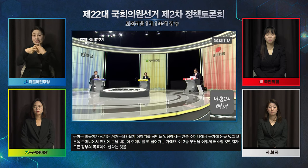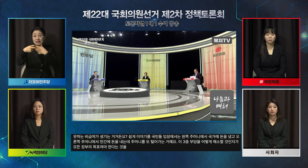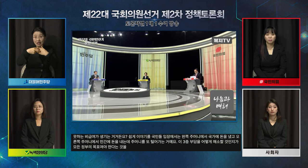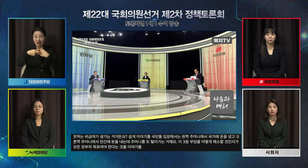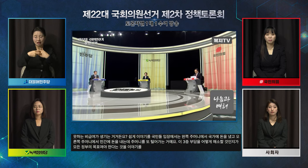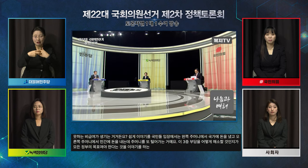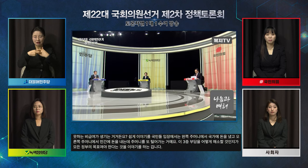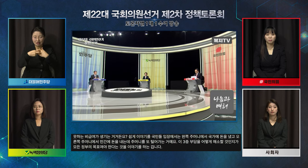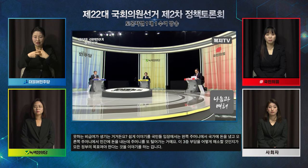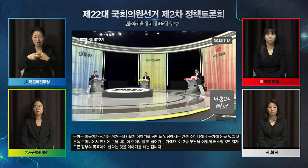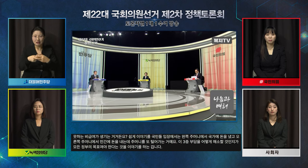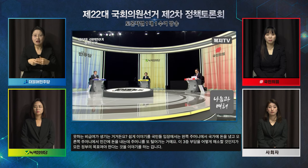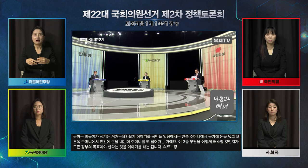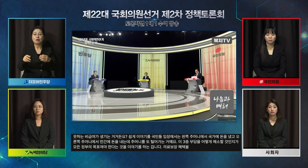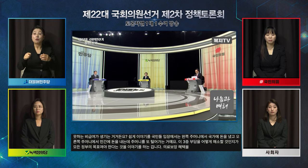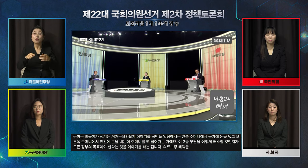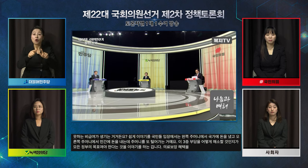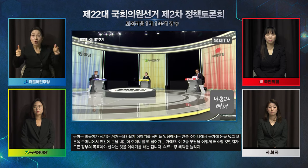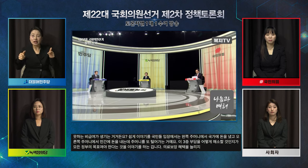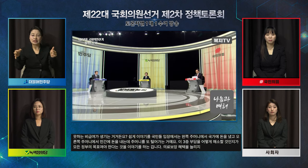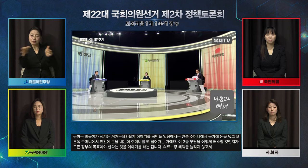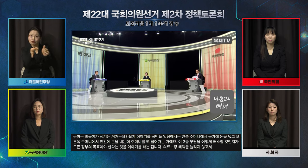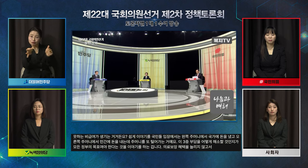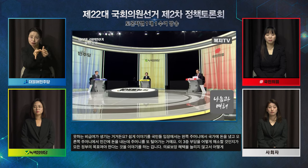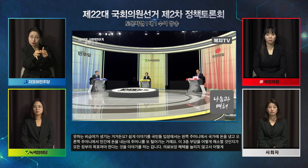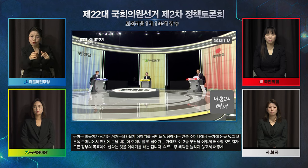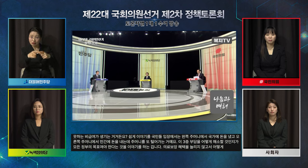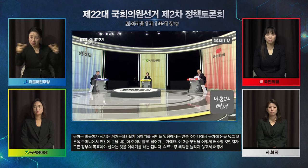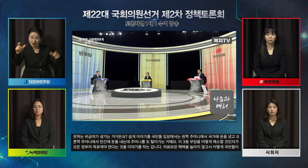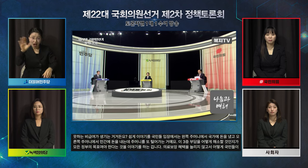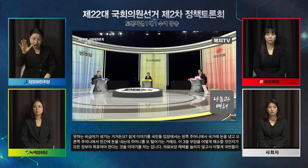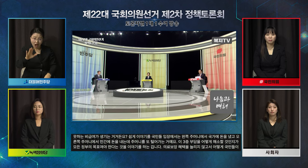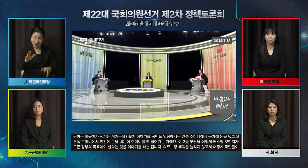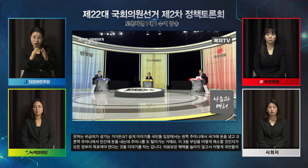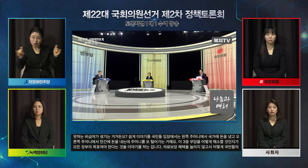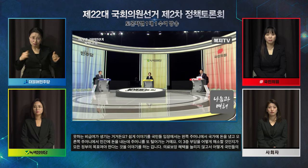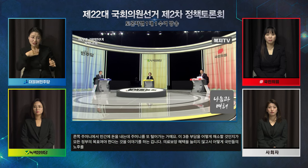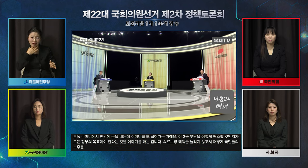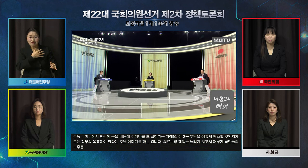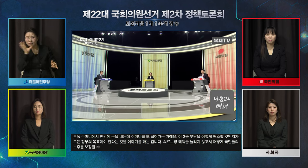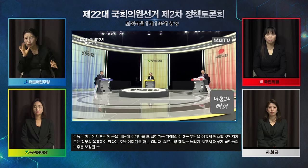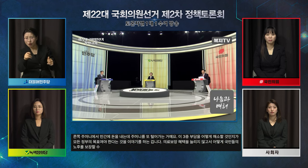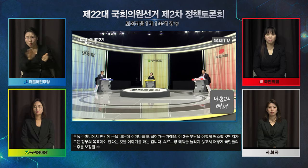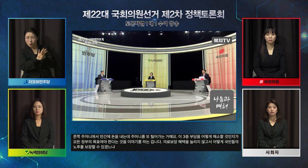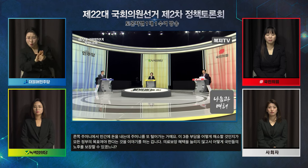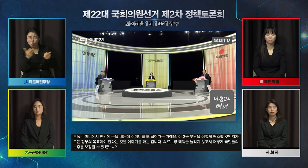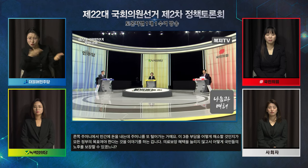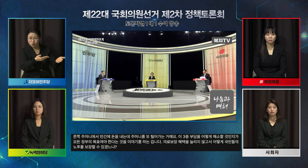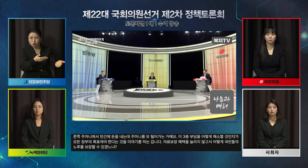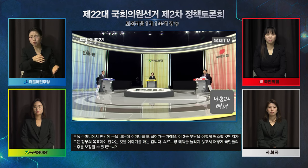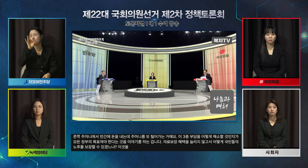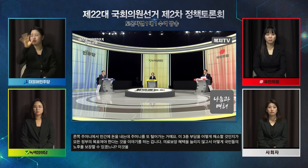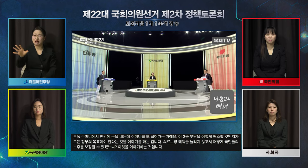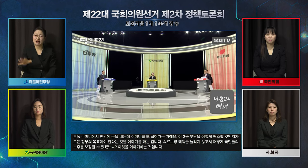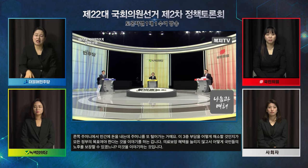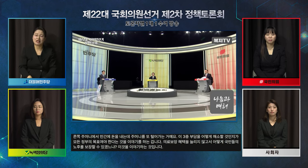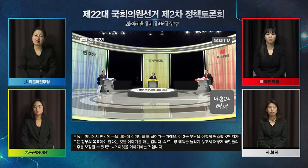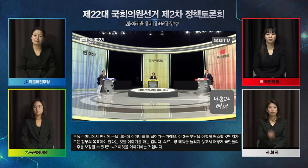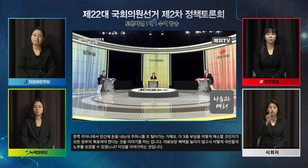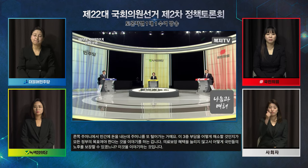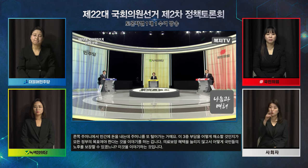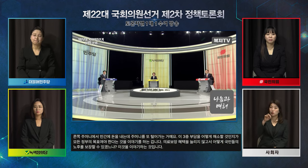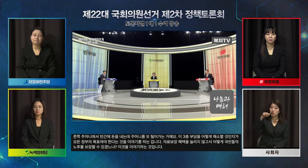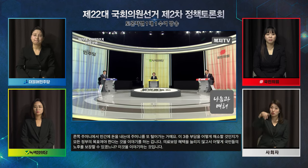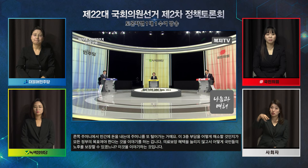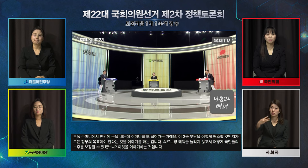혜택을 늘리지 않고서 어떻게 국민들의 노후를 보장할 수 있겠느냐 이걸 얘기하는 것입니다. 홍석철